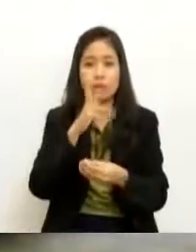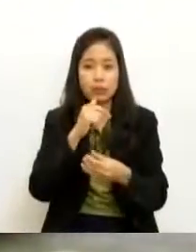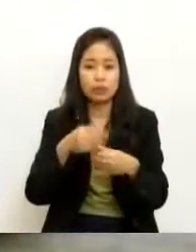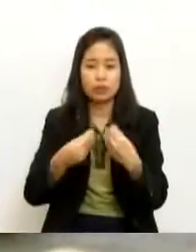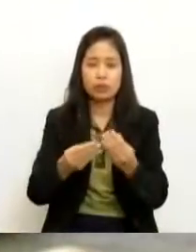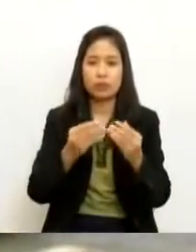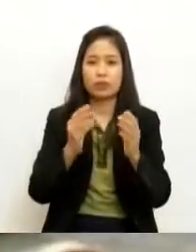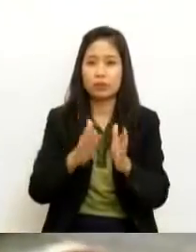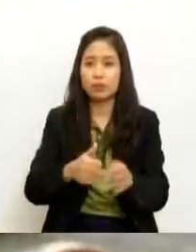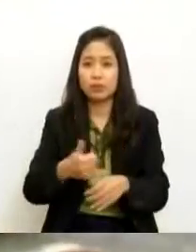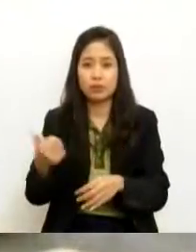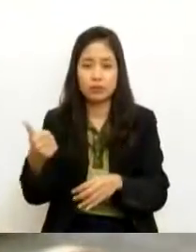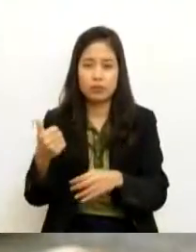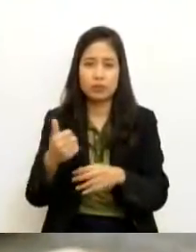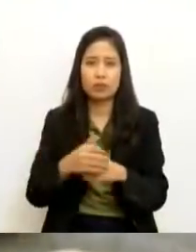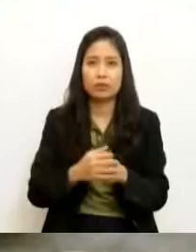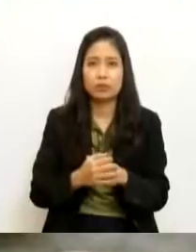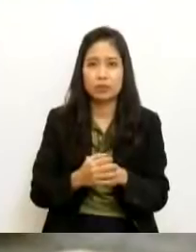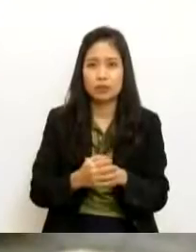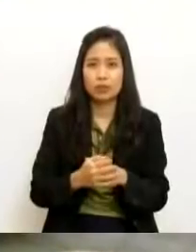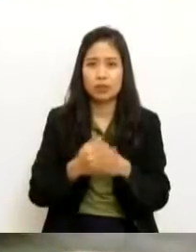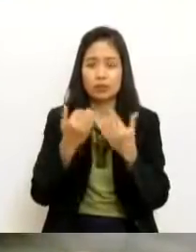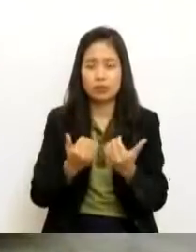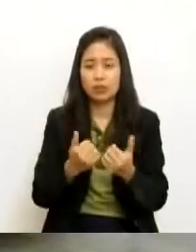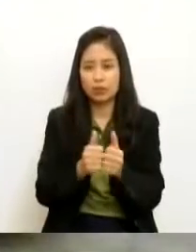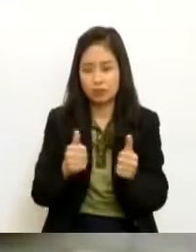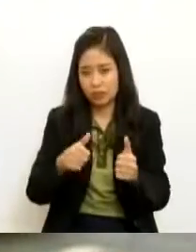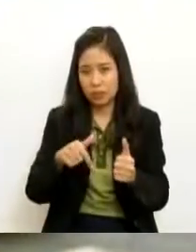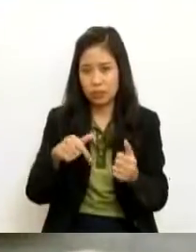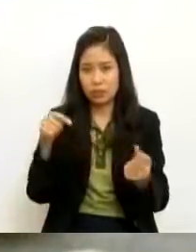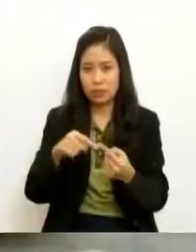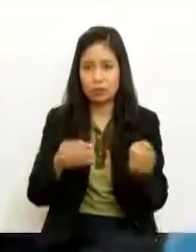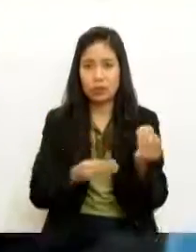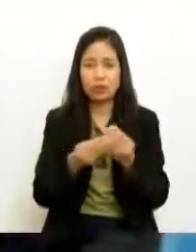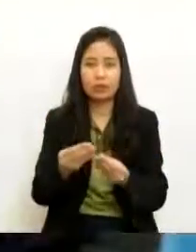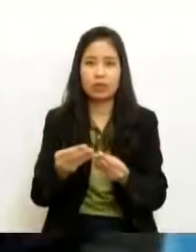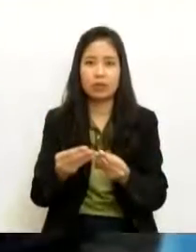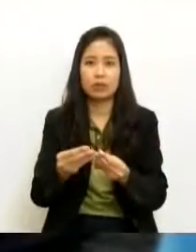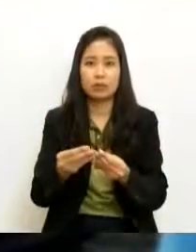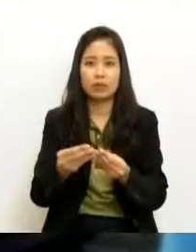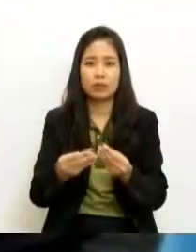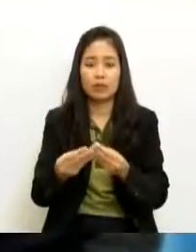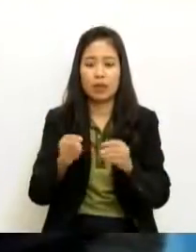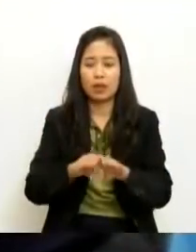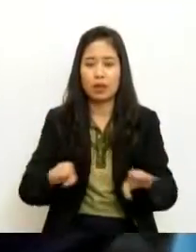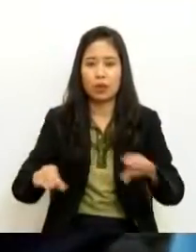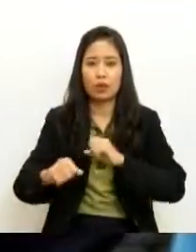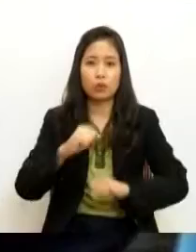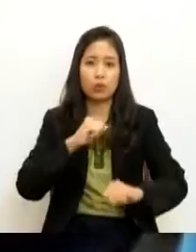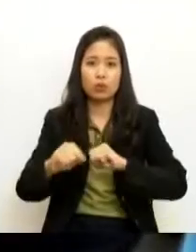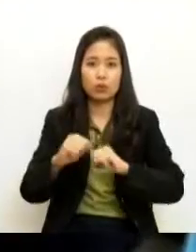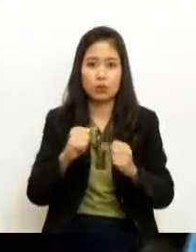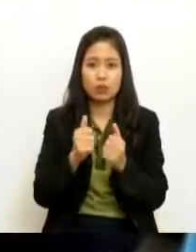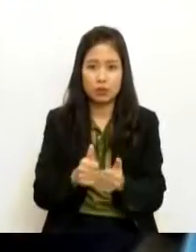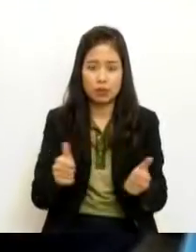ครับโดยเฉพาะสิ่งที่เป็นหลักสูตรของเราได้ให้กับน้องๆเยาวชนก็คือเรื่อง